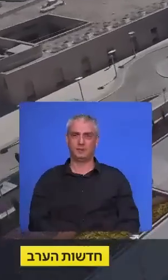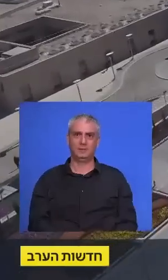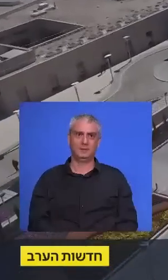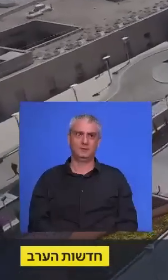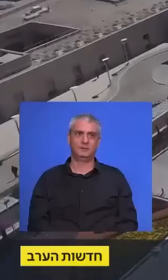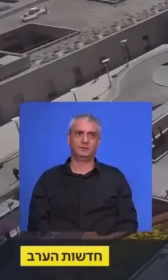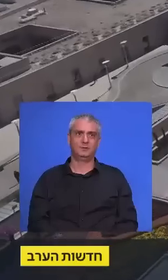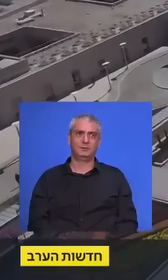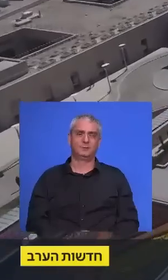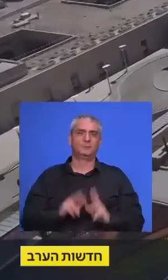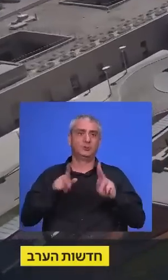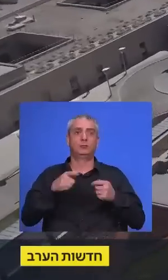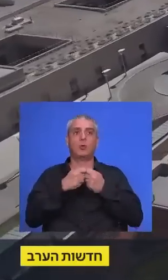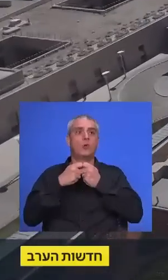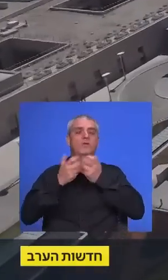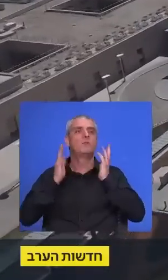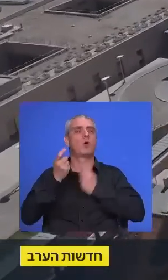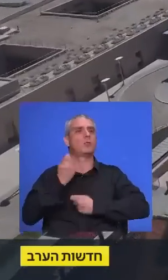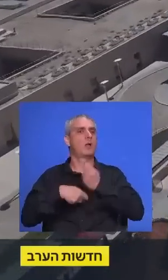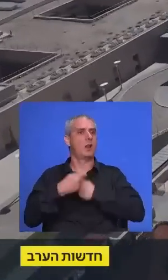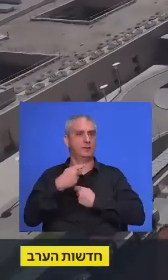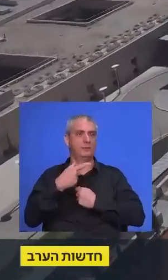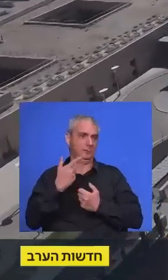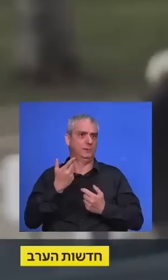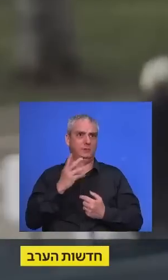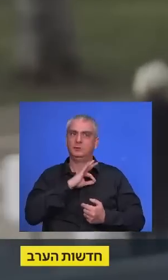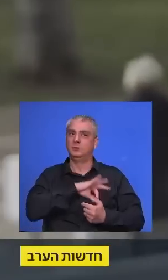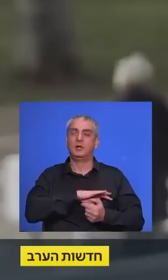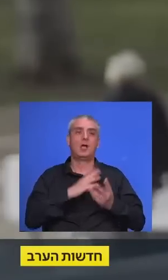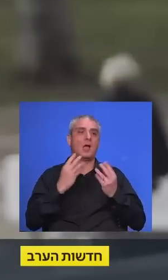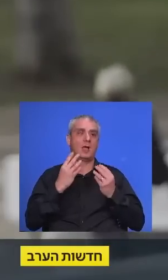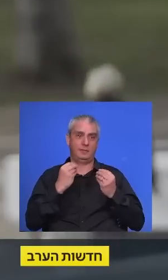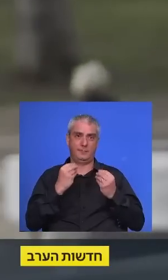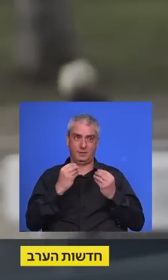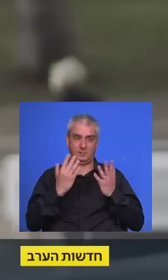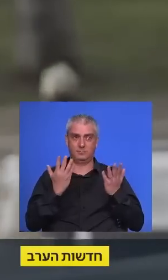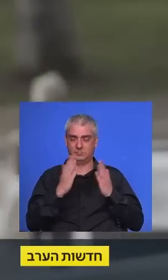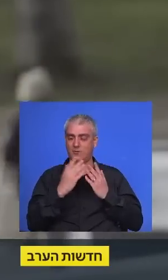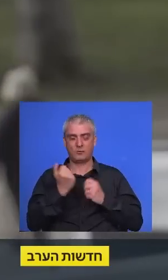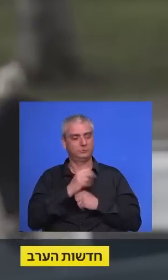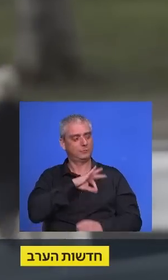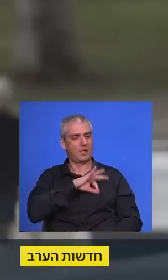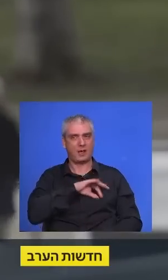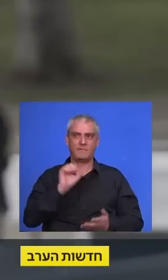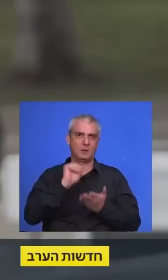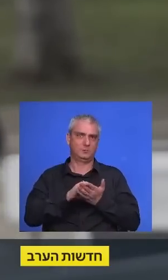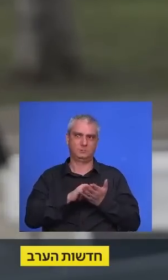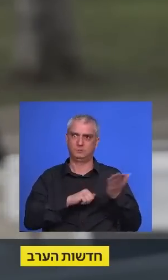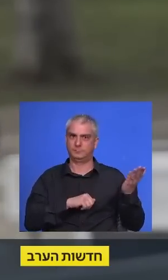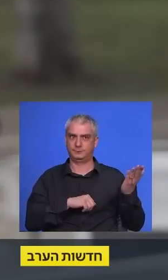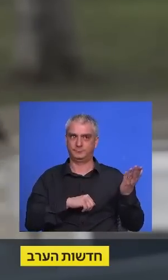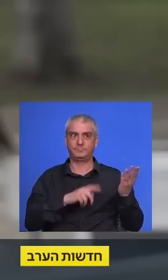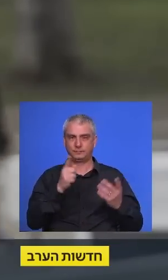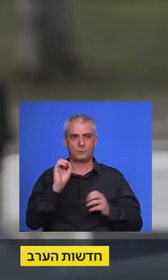יש פה גופים מאוד כלכליים שמחזיקים הרבה מאוד דירות ועושים עליהם הרבה מאוד רווחים,